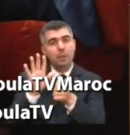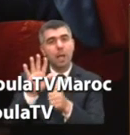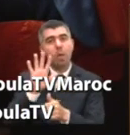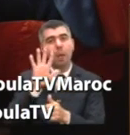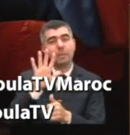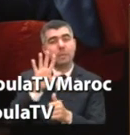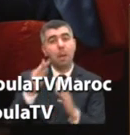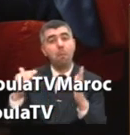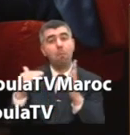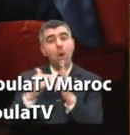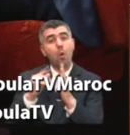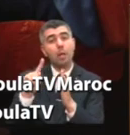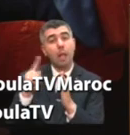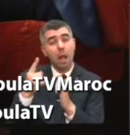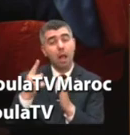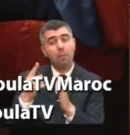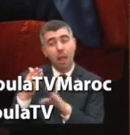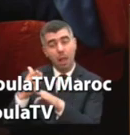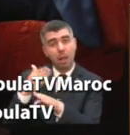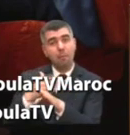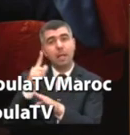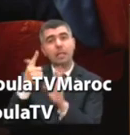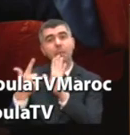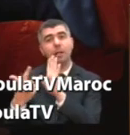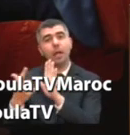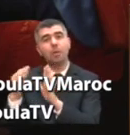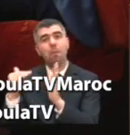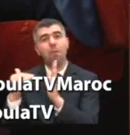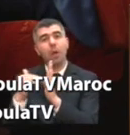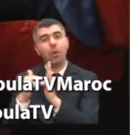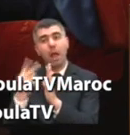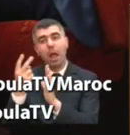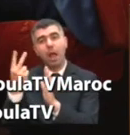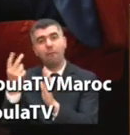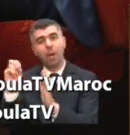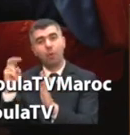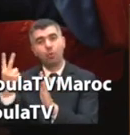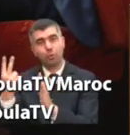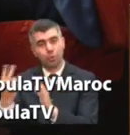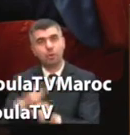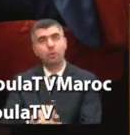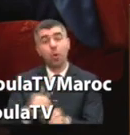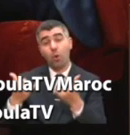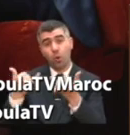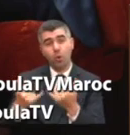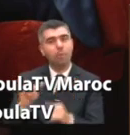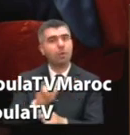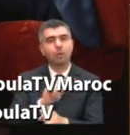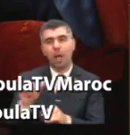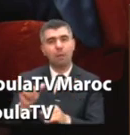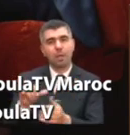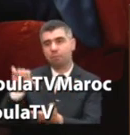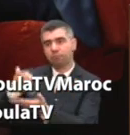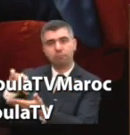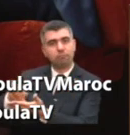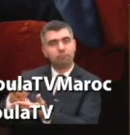ديال الدرهم بعد ما كان 17 مليون في سنة 2002. اليوم ليس هناك أي خصاص بالنسبة للمراكز،